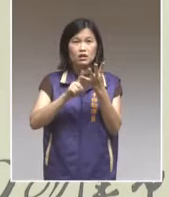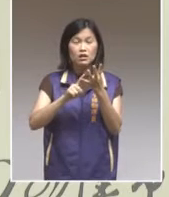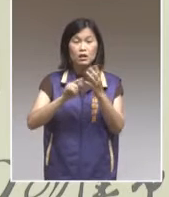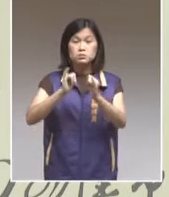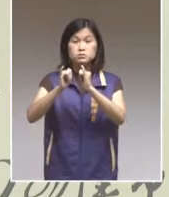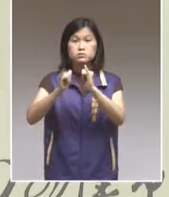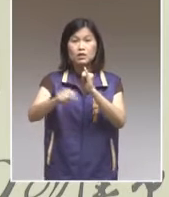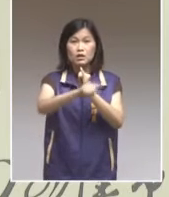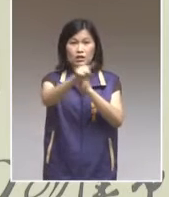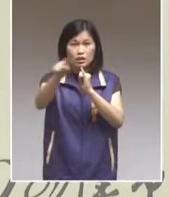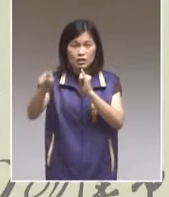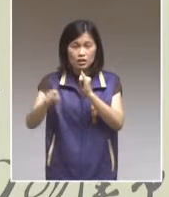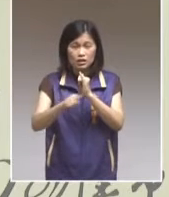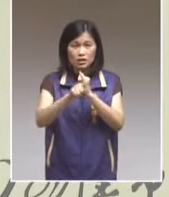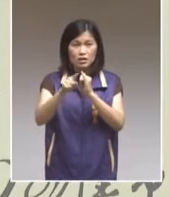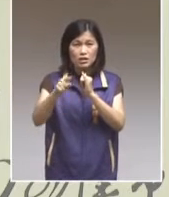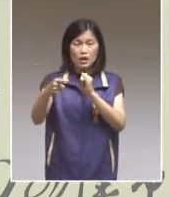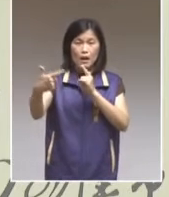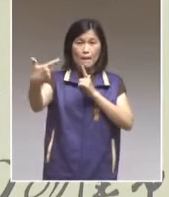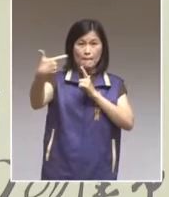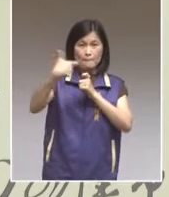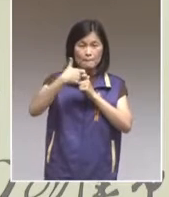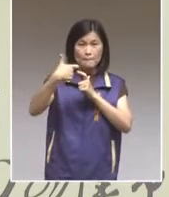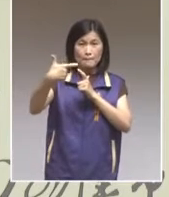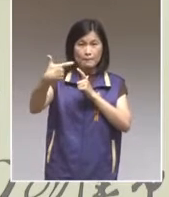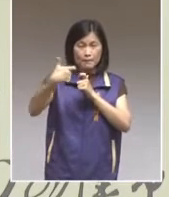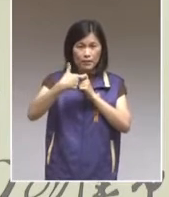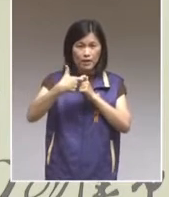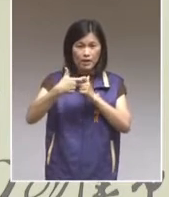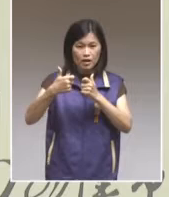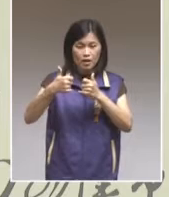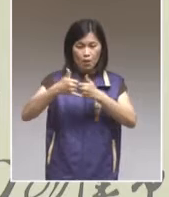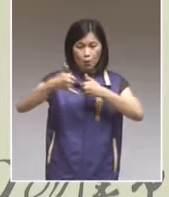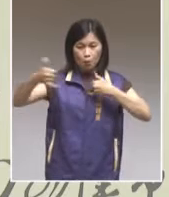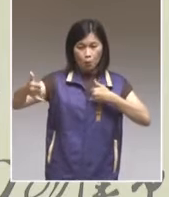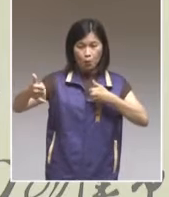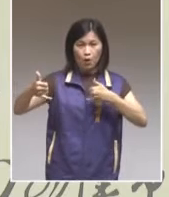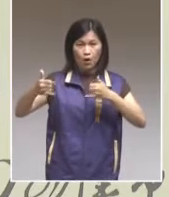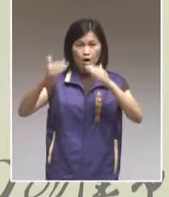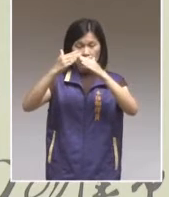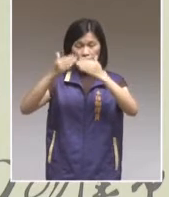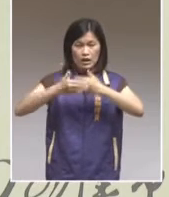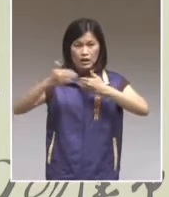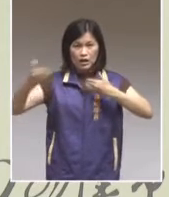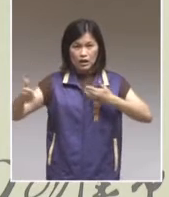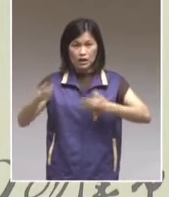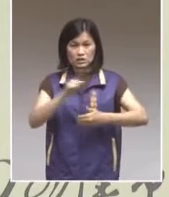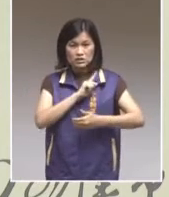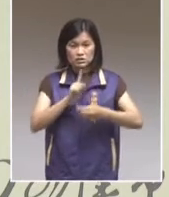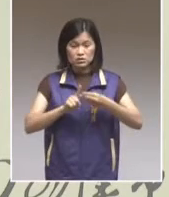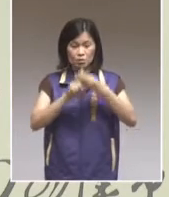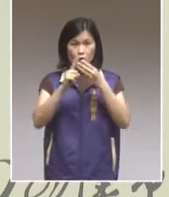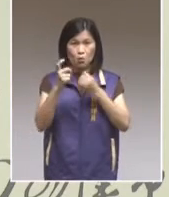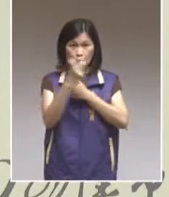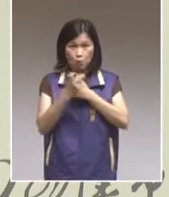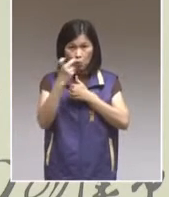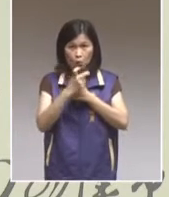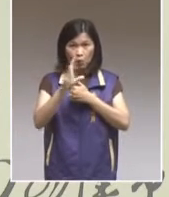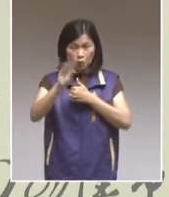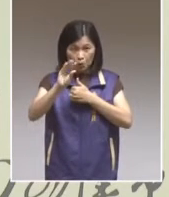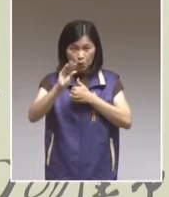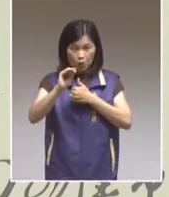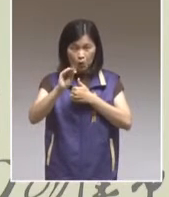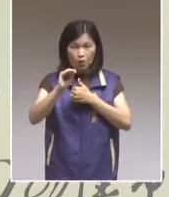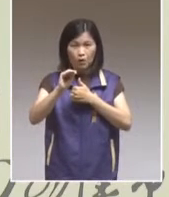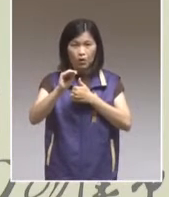众是不是啊能够配合做好啊隔离或自主健康管理的措施？哦，这个也是关键。